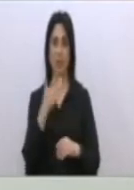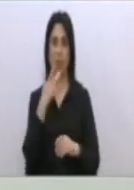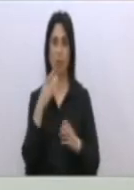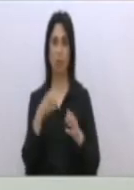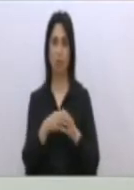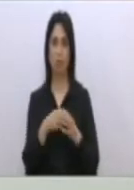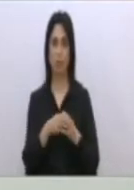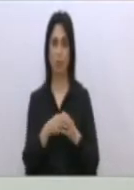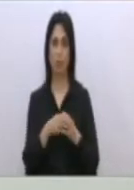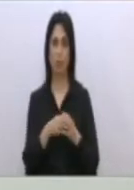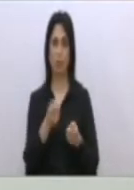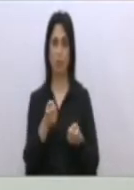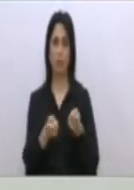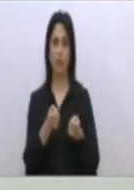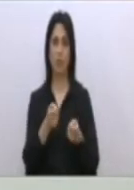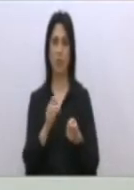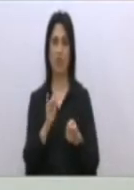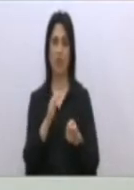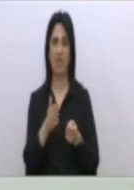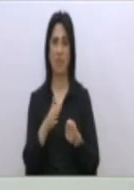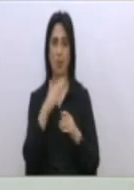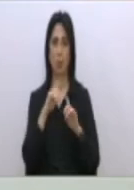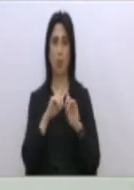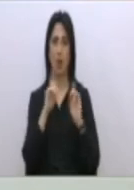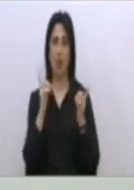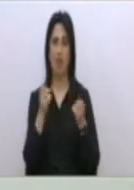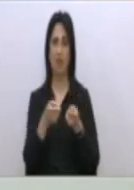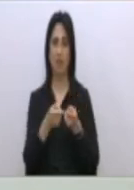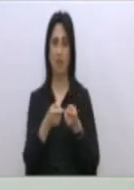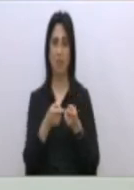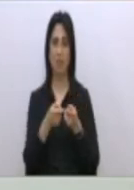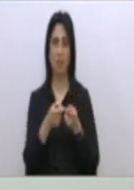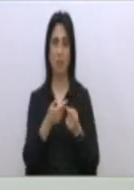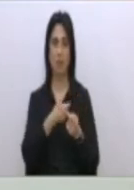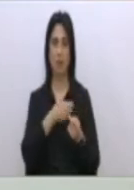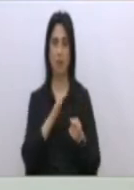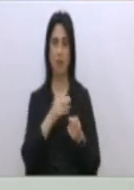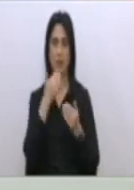ჯგუფებს, უმცირესობის ფრაქციას, უმრავლესობის ფრაქციას არ